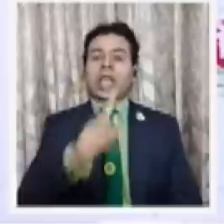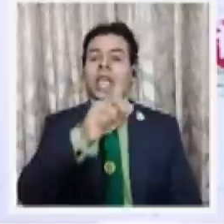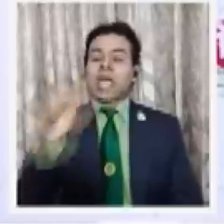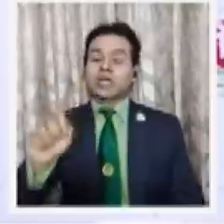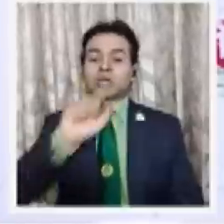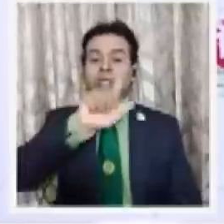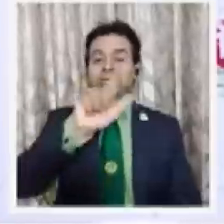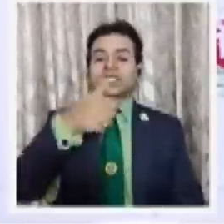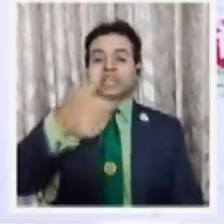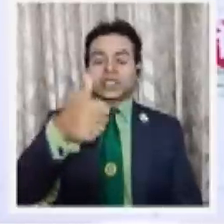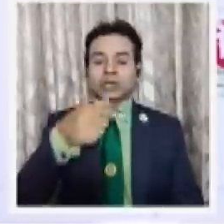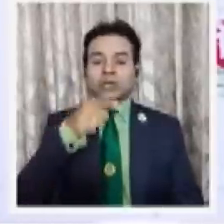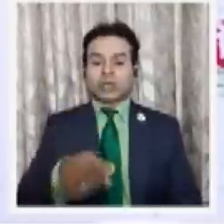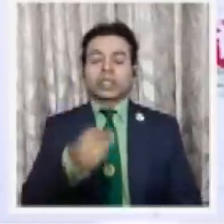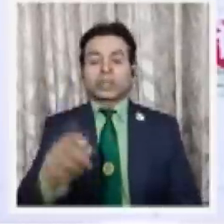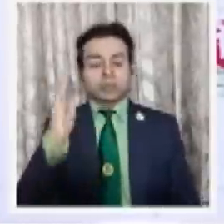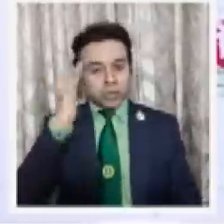1,66,735 জন, এ পর্যন্ত বিশ্বে শনাক্ত